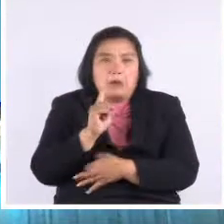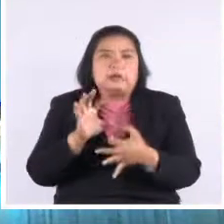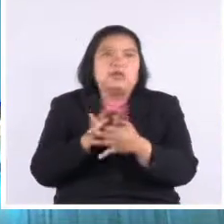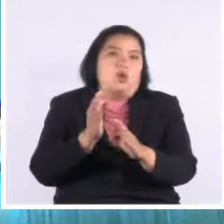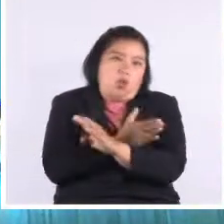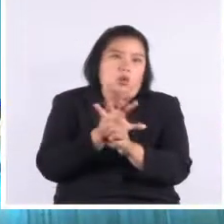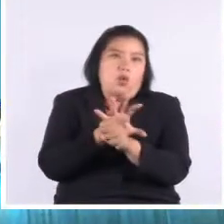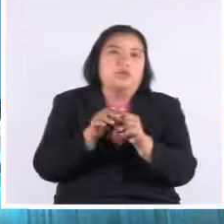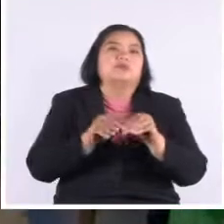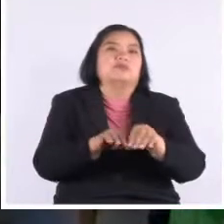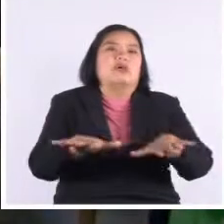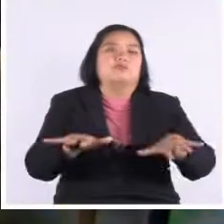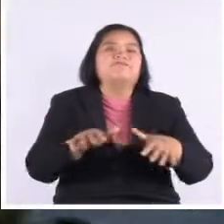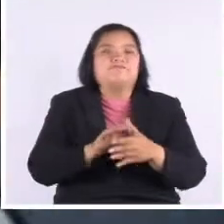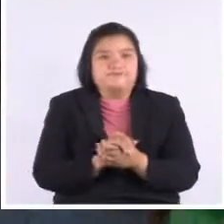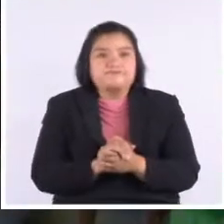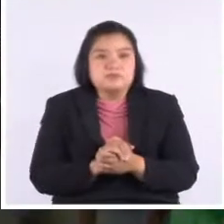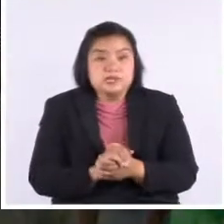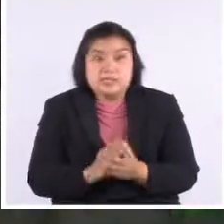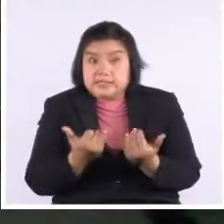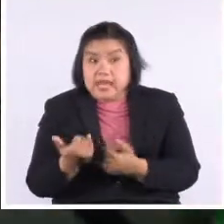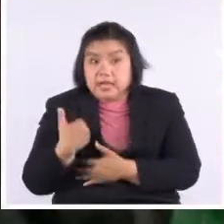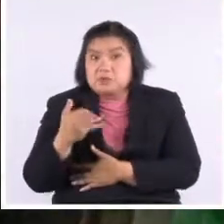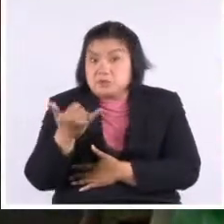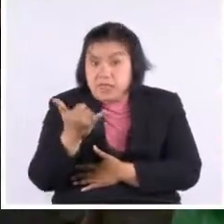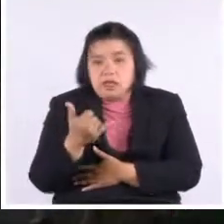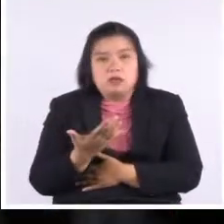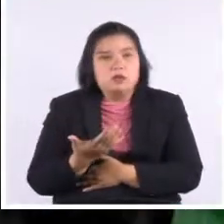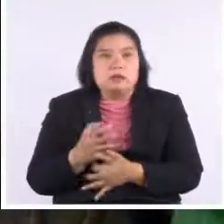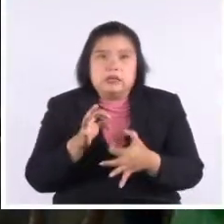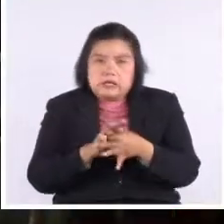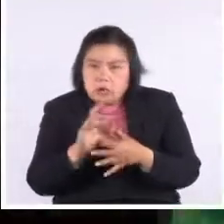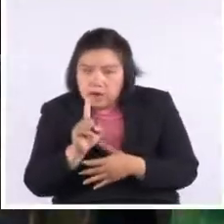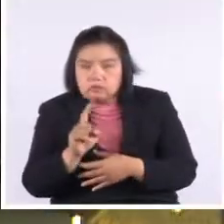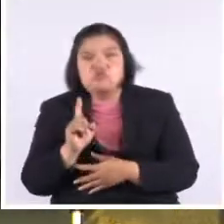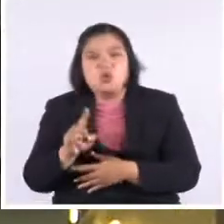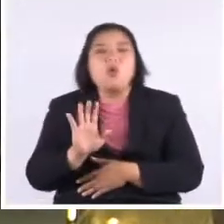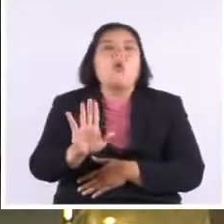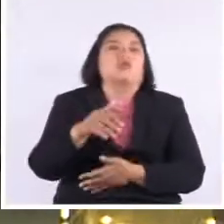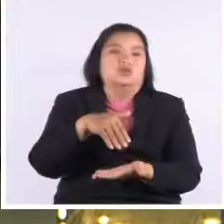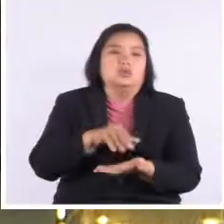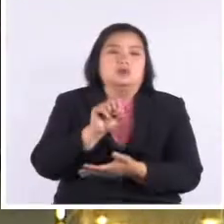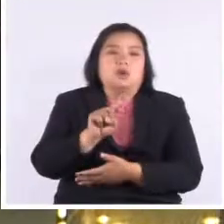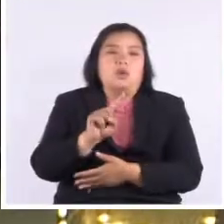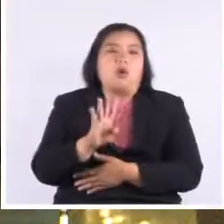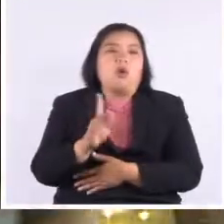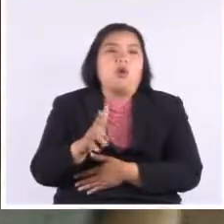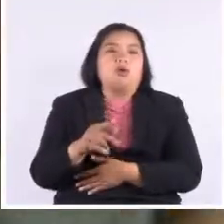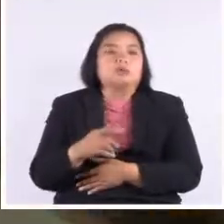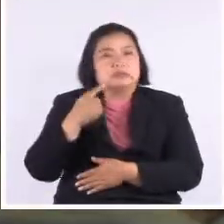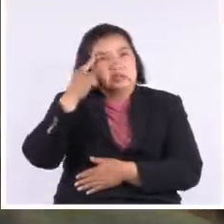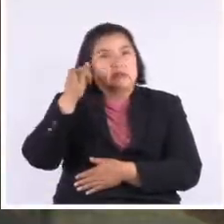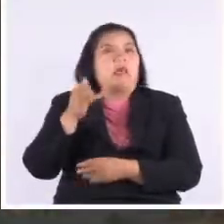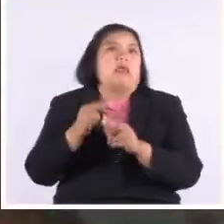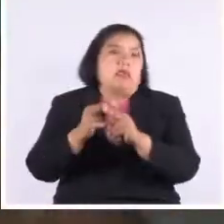ครับมาดูที่ขั้นการในก็ว่าตัวเลขอาจจะมีการเปลี่ยนแปลงได้ขึ้นอยู่กับมาตรการของสปกด้วยโดยเบื้องต้นทาง